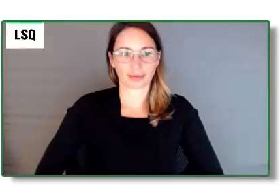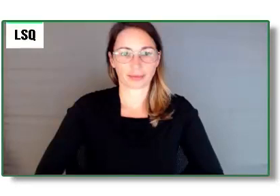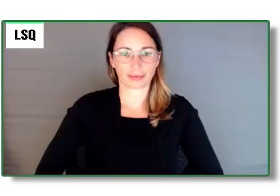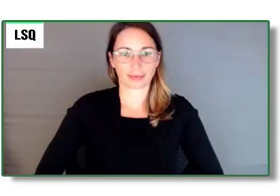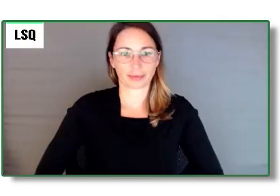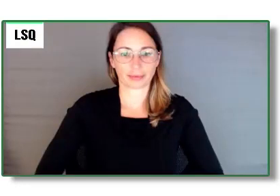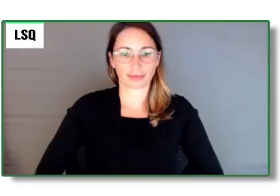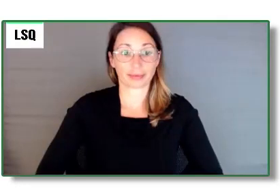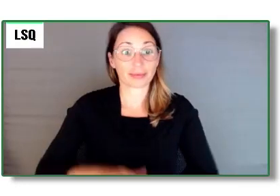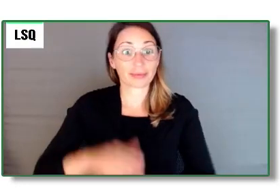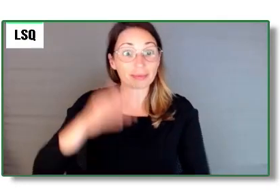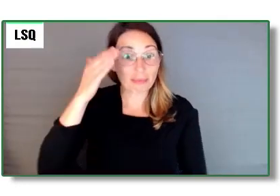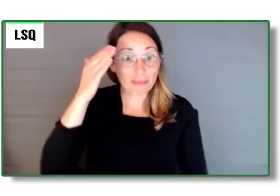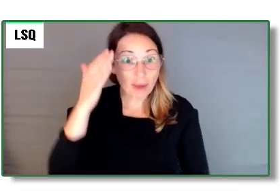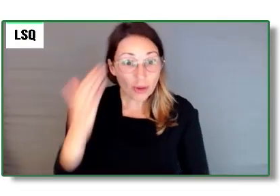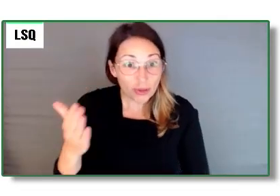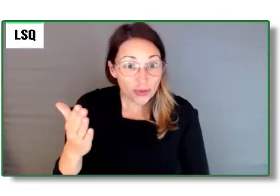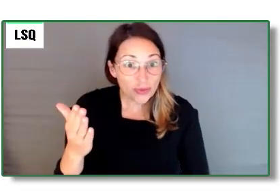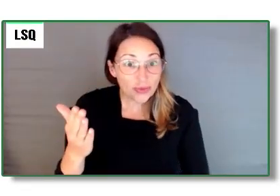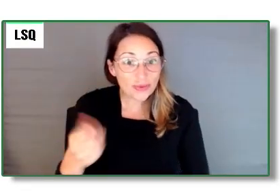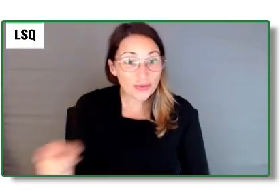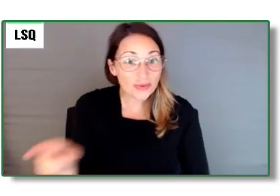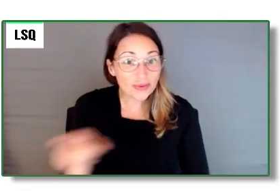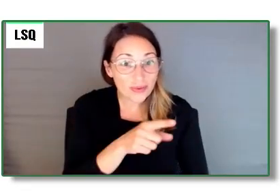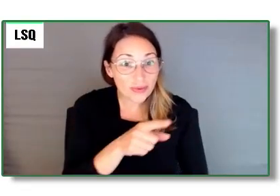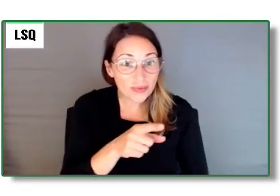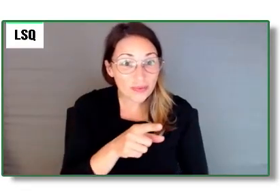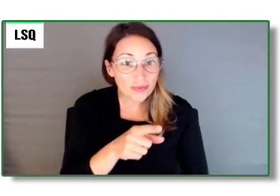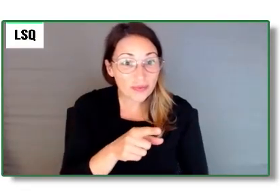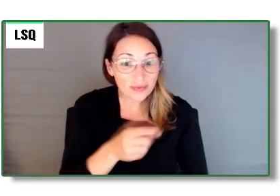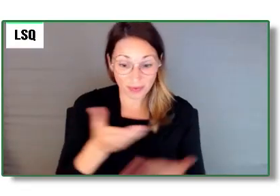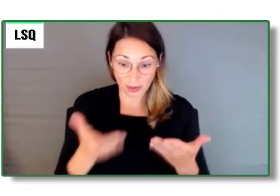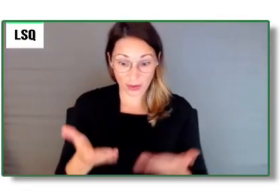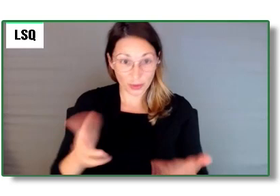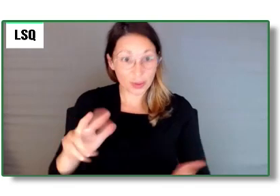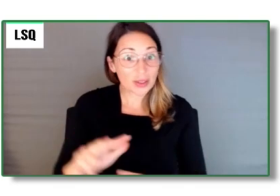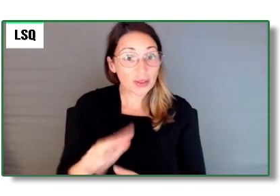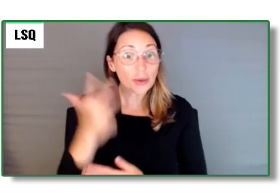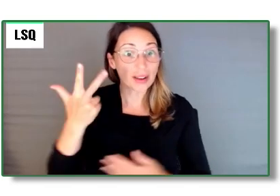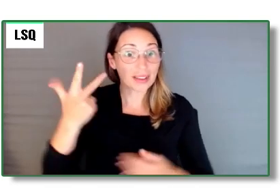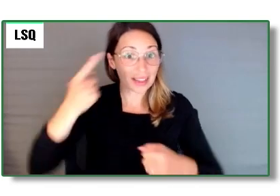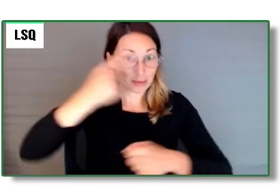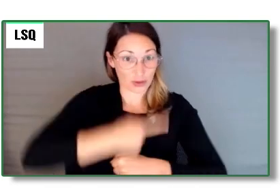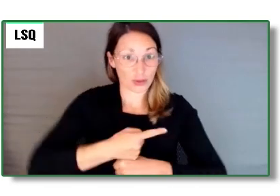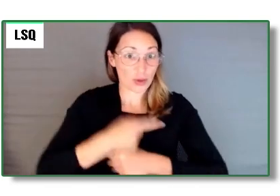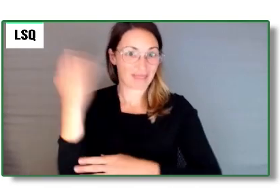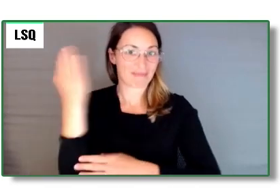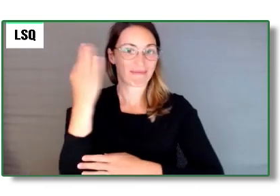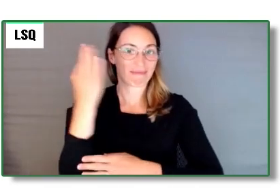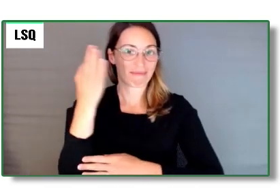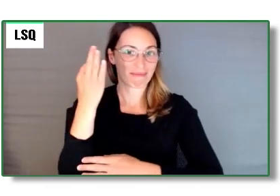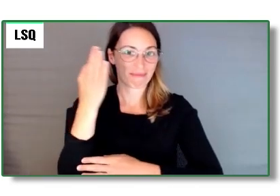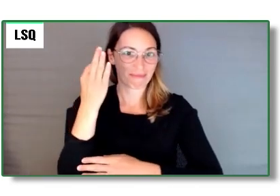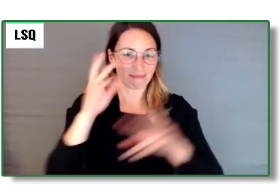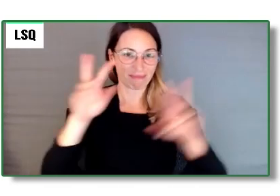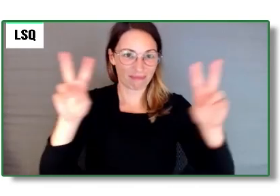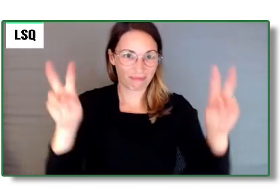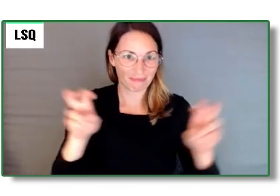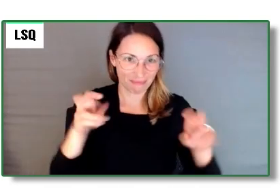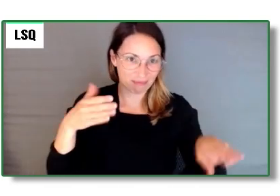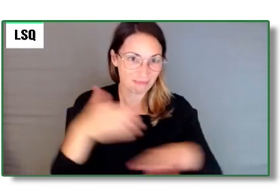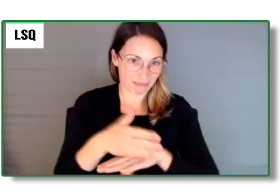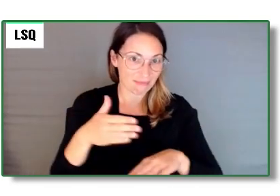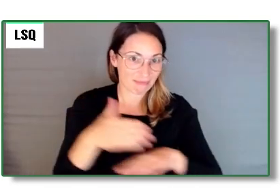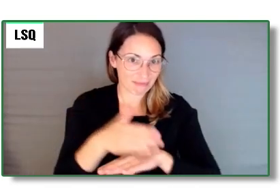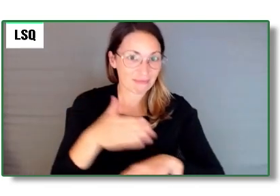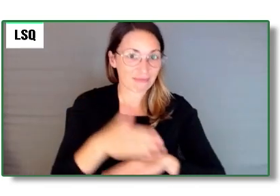Welcome, everyone. Bonjour et bienvenue à la troisième journée de notre conférence sur l'accessibilité des parcs. Je m'appelle Alison